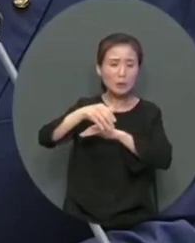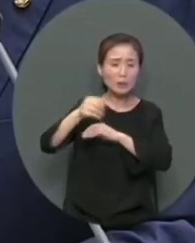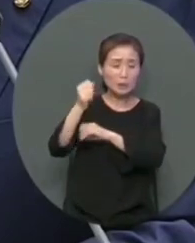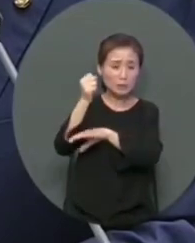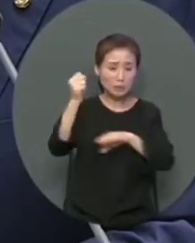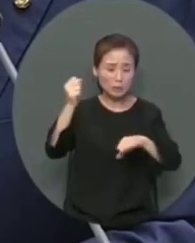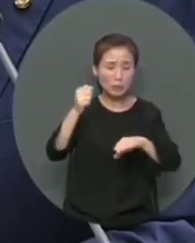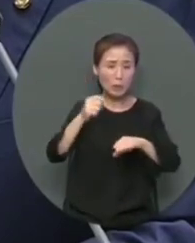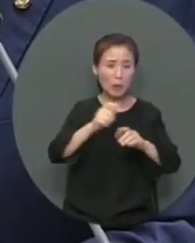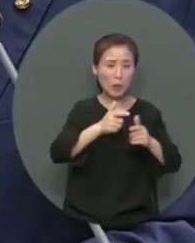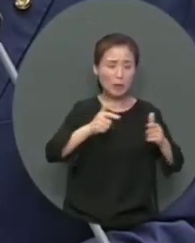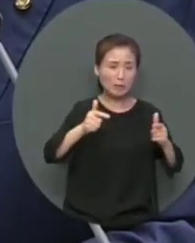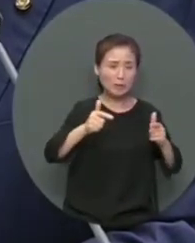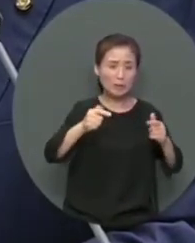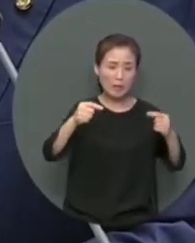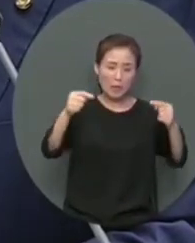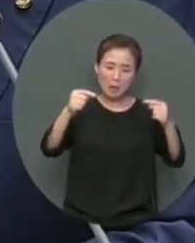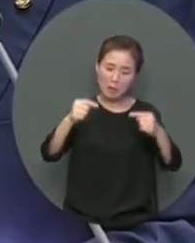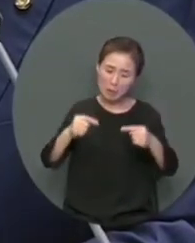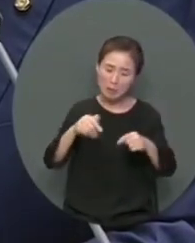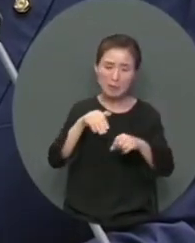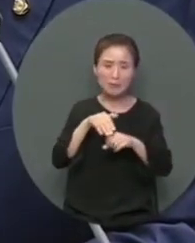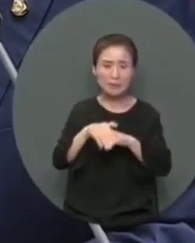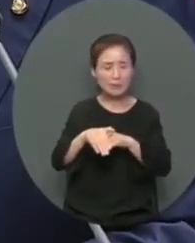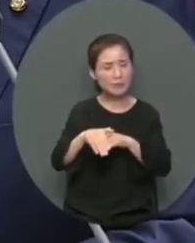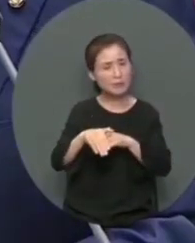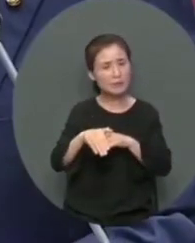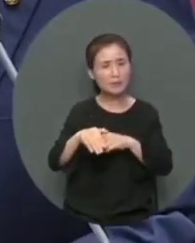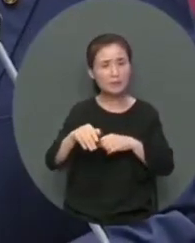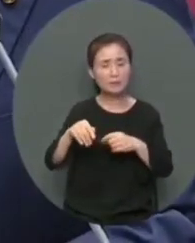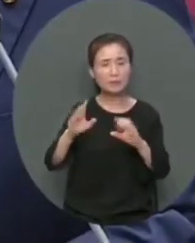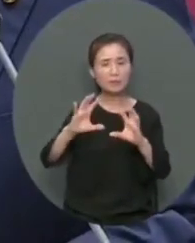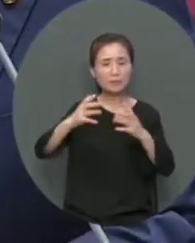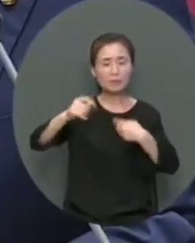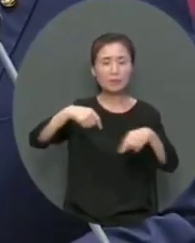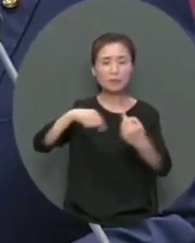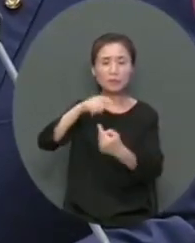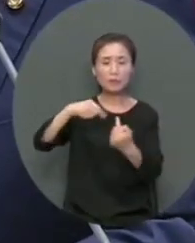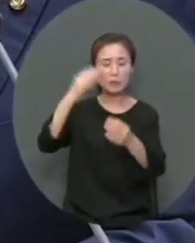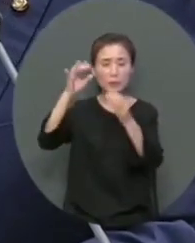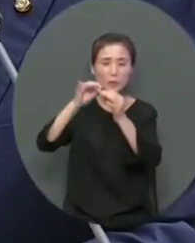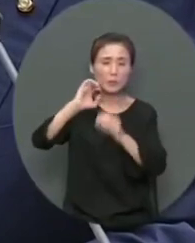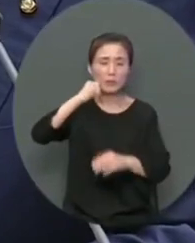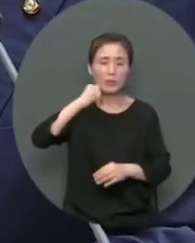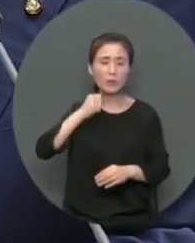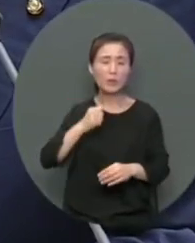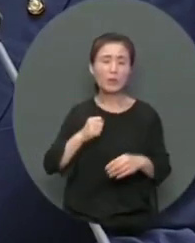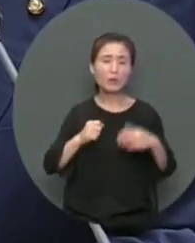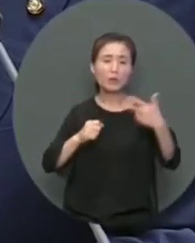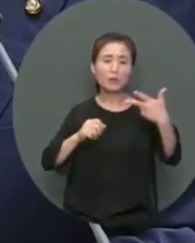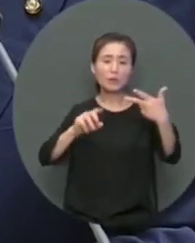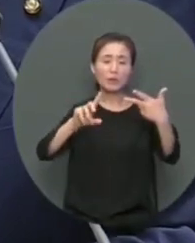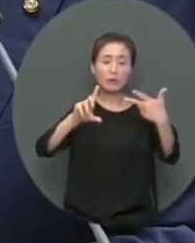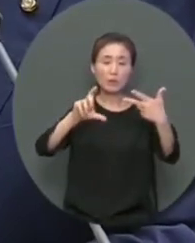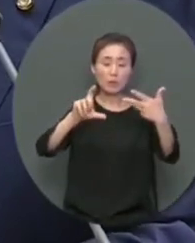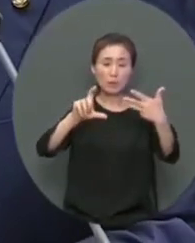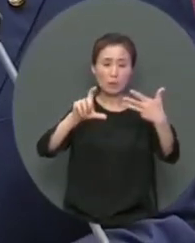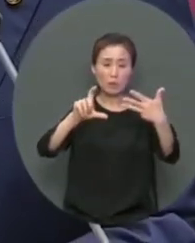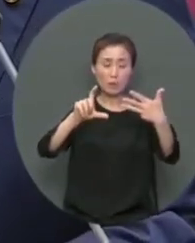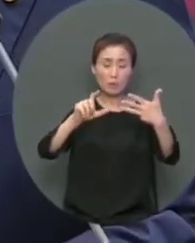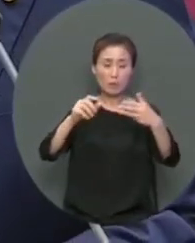윤 대통령 그런 국정 운영에 동의하기 힘들고요. 최근 광복절 축사하고 국민의힘 의원